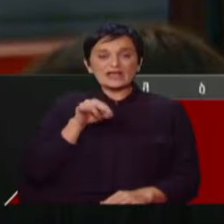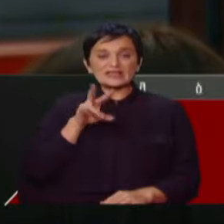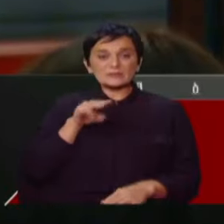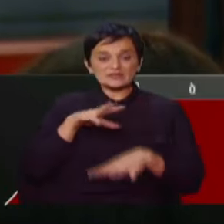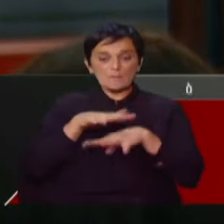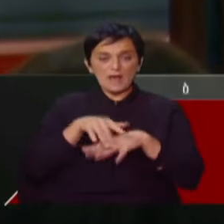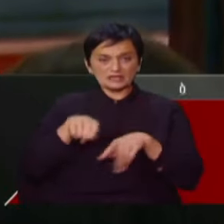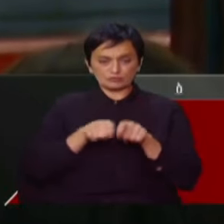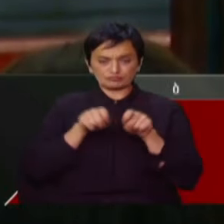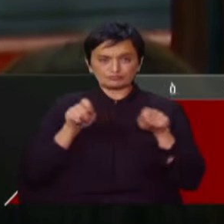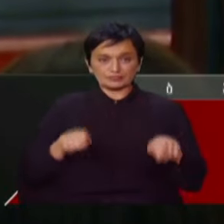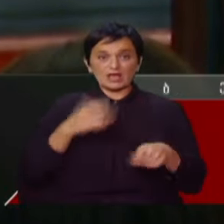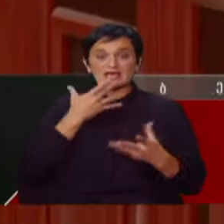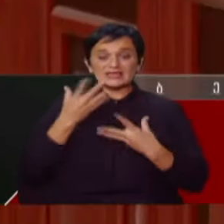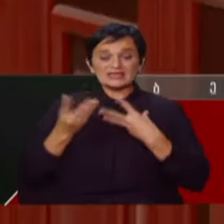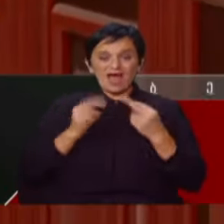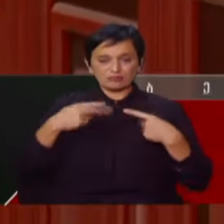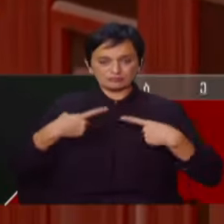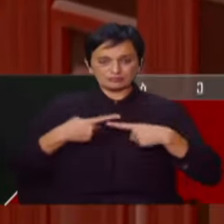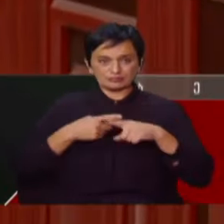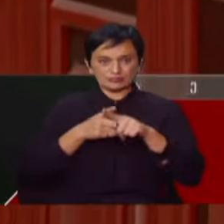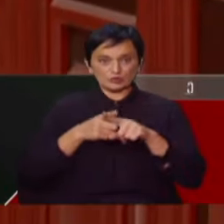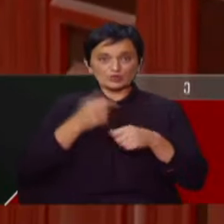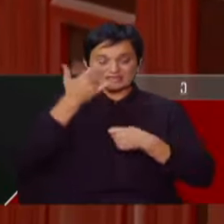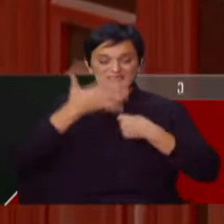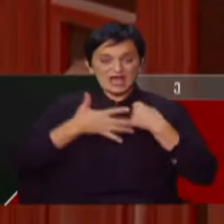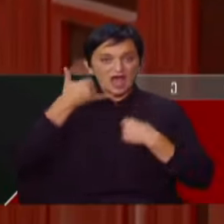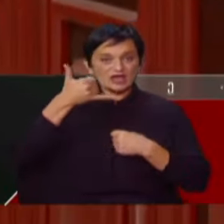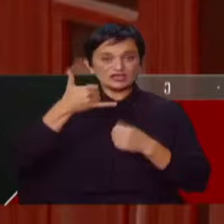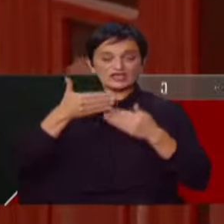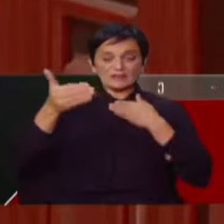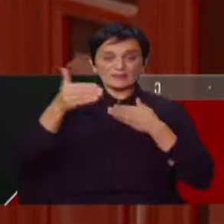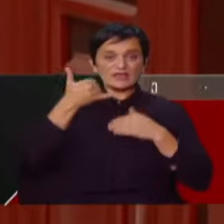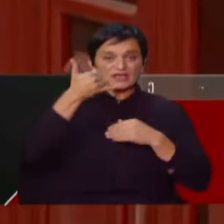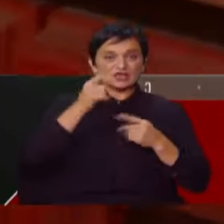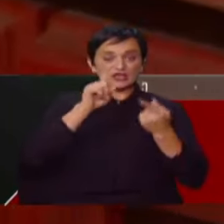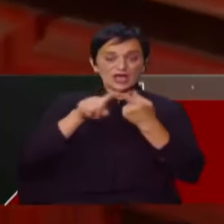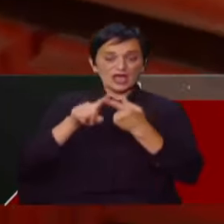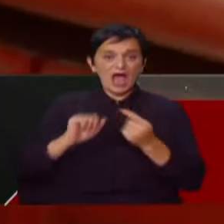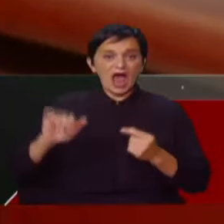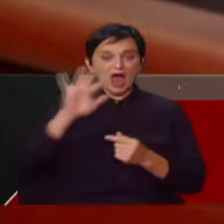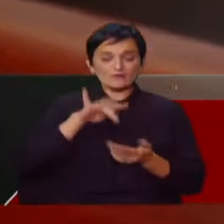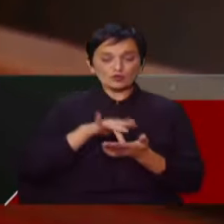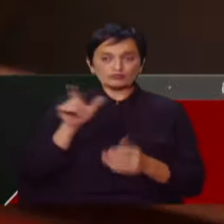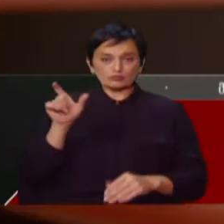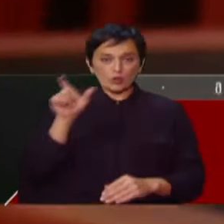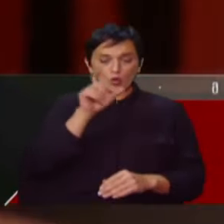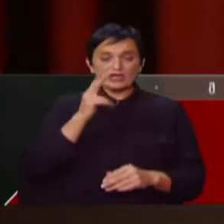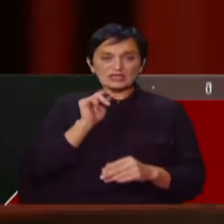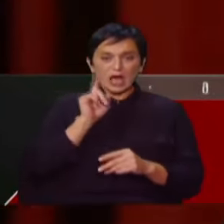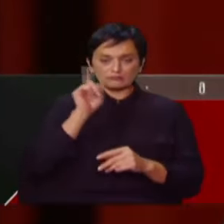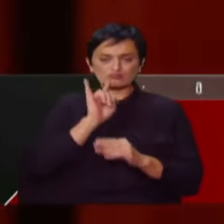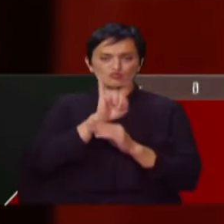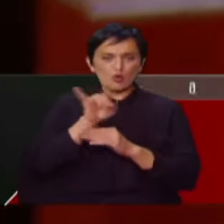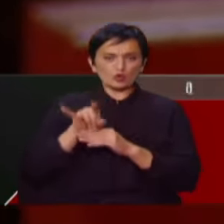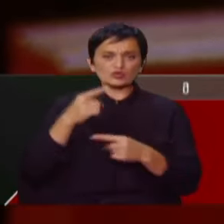Baza Chamokalida. Taglituri call center is Tanam Shomlebi distance, Uraduka Shir Debodden, Europolikabis Mokala Caps, Tamat Motu Biti